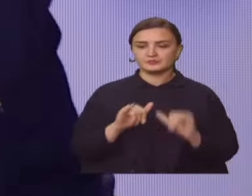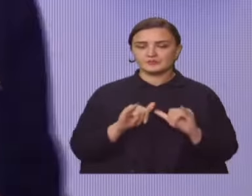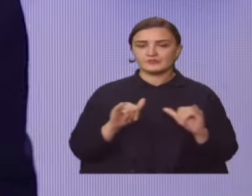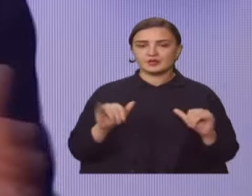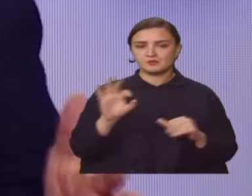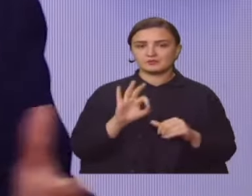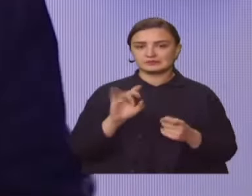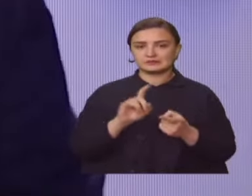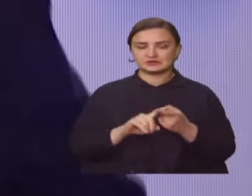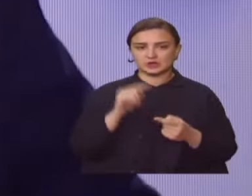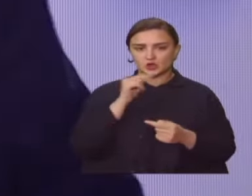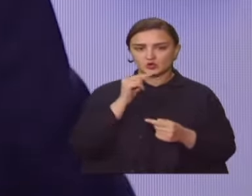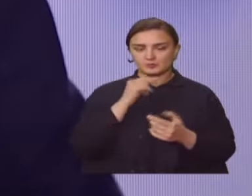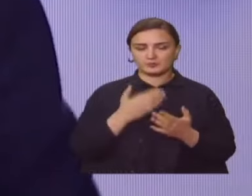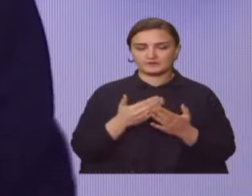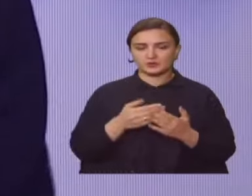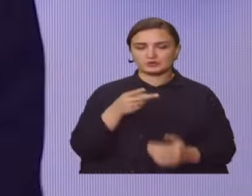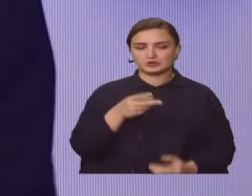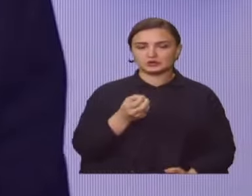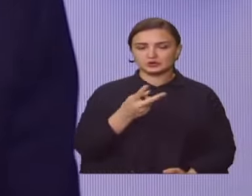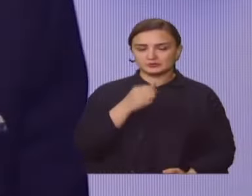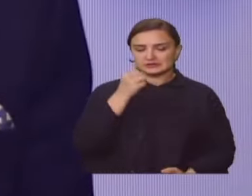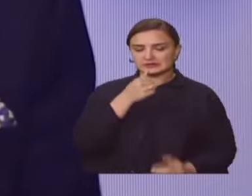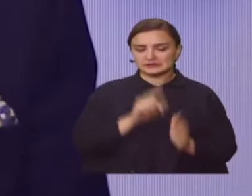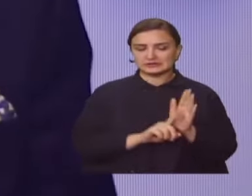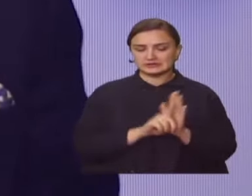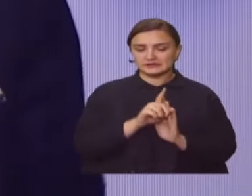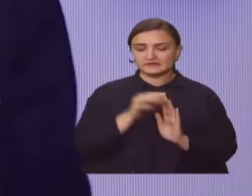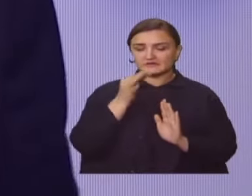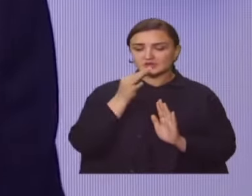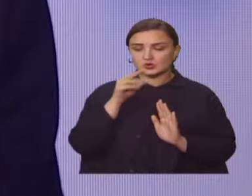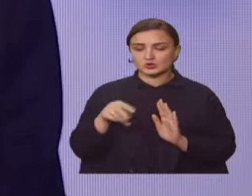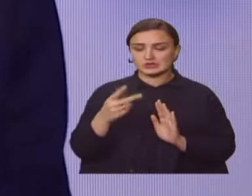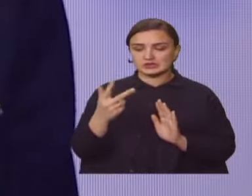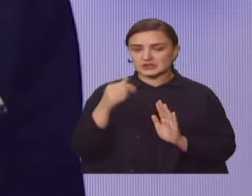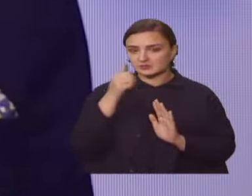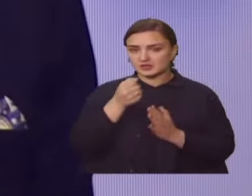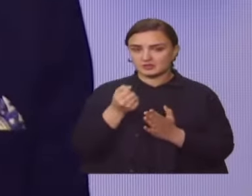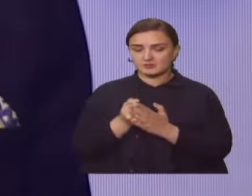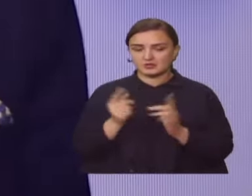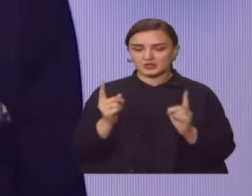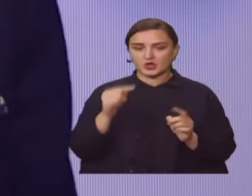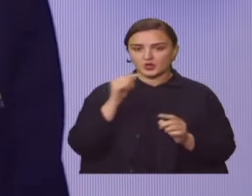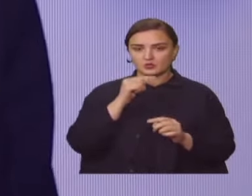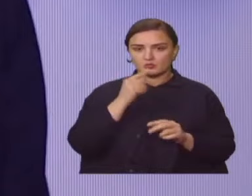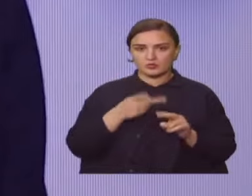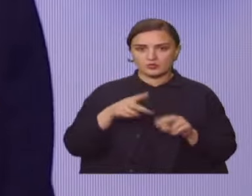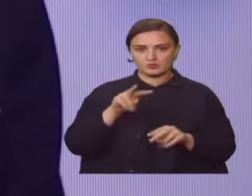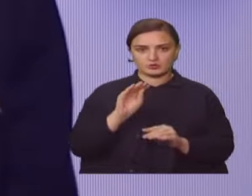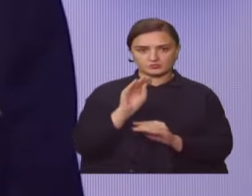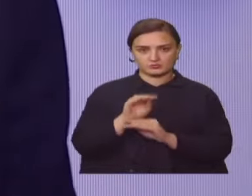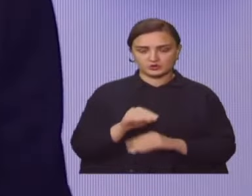გამრავლებასთან დაკავშირებით ეკონომიკის, ხო, მაგალითად 2012 წლიდან ვიდრე 2023 წლამდე ეკონომიკა ორჯერ გაიზარდა,